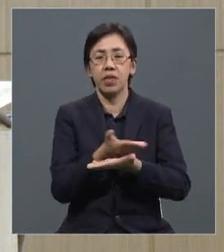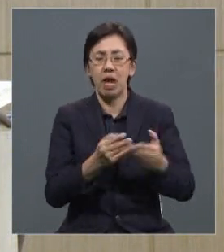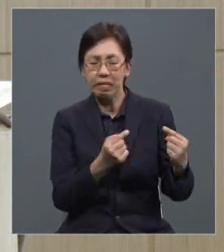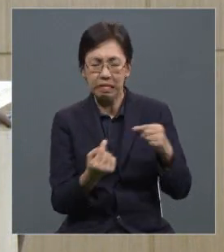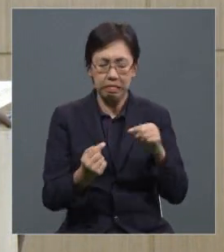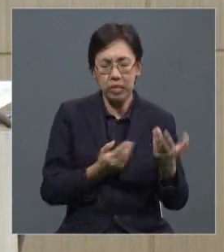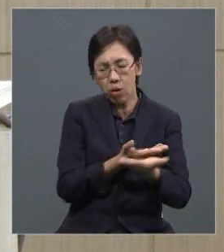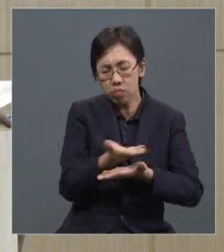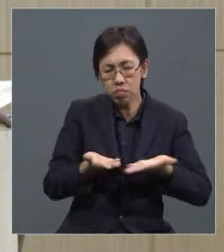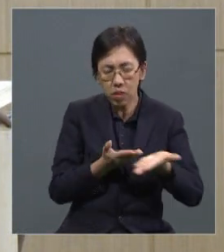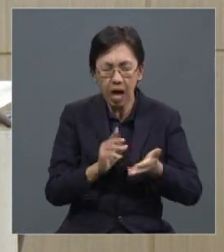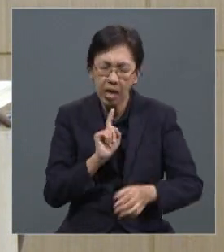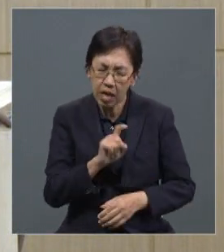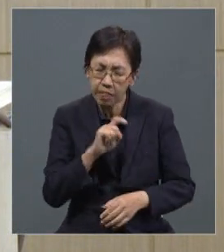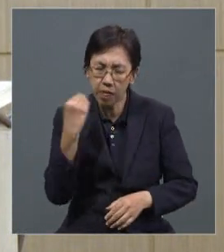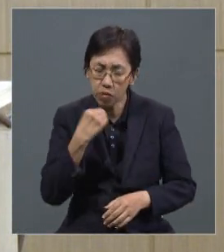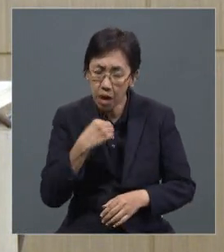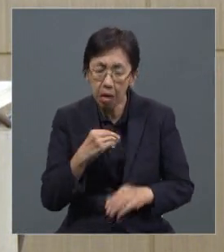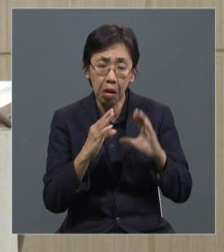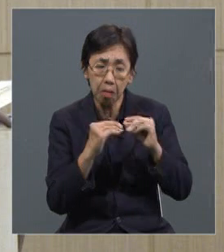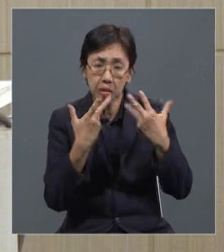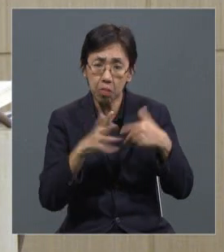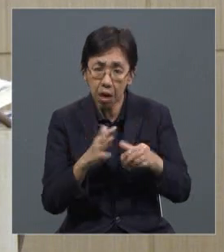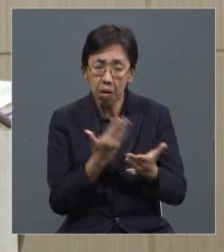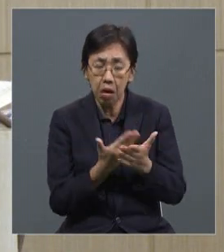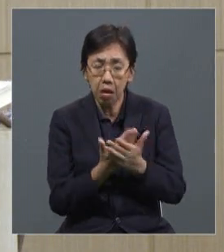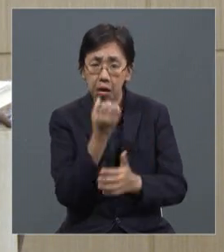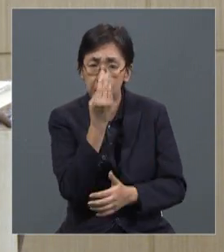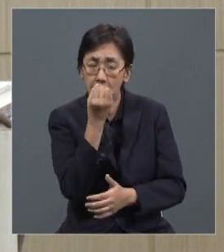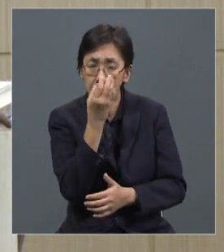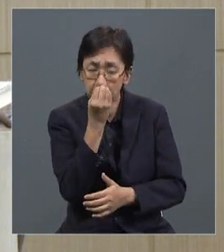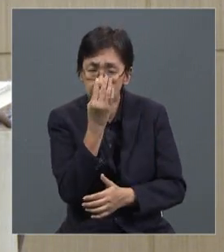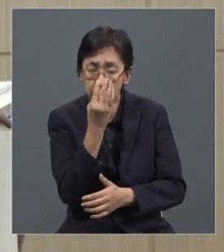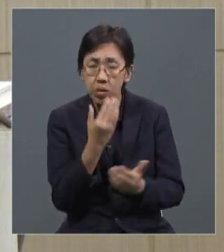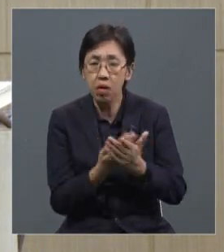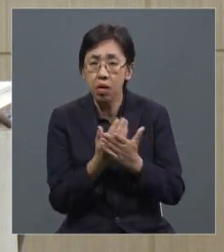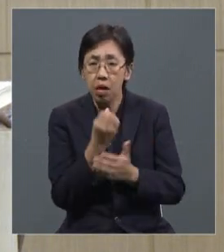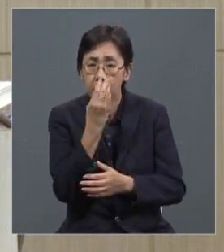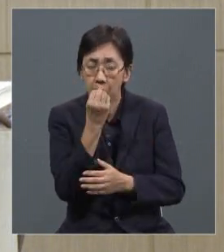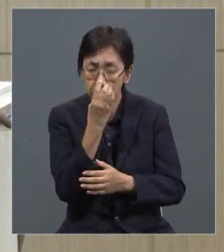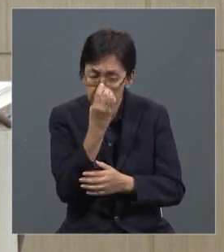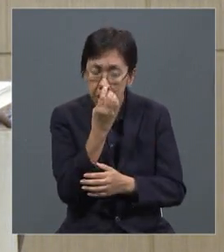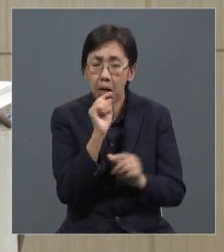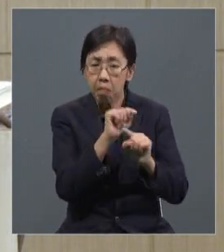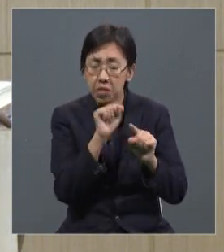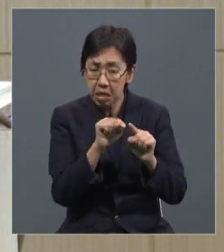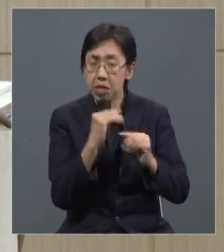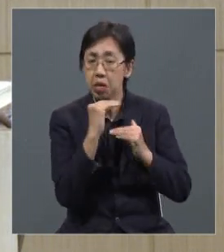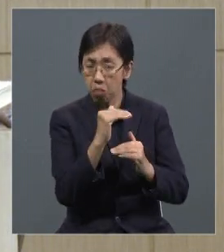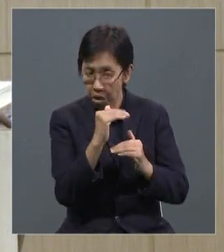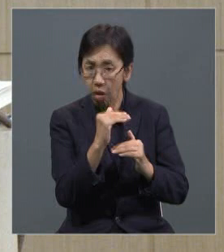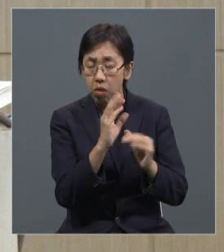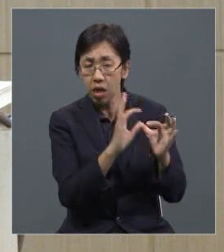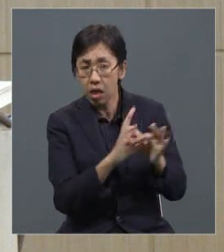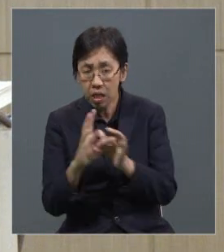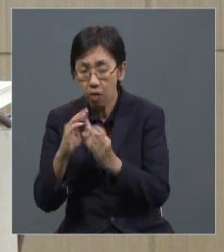ก็สอบทานทุกๆครั้งที่ประชุมว่าระดับดอกเบี้ยที่เรา ที่กำหนดไว้เนี่ยมันสอดคล้องกับอัตรา